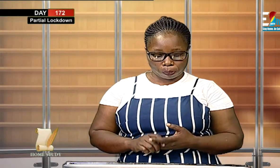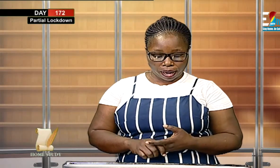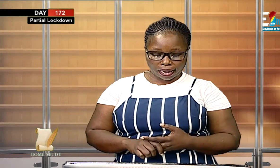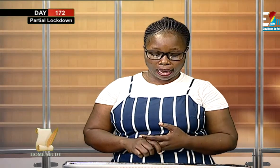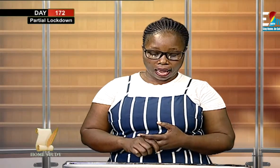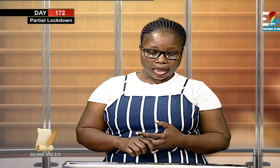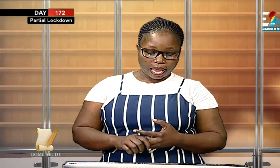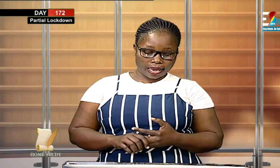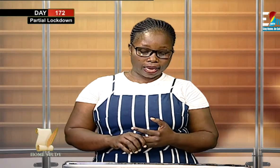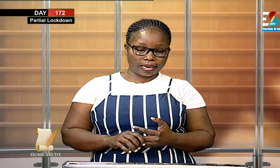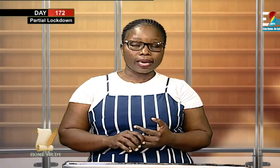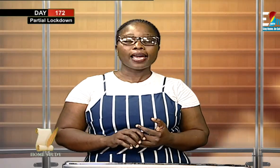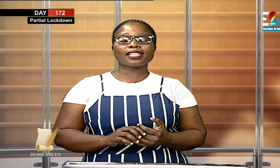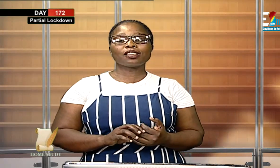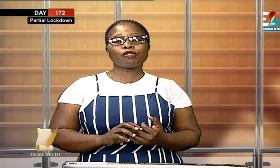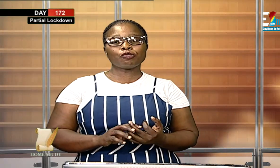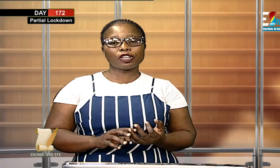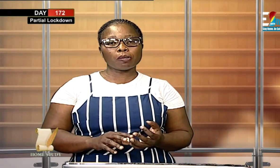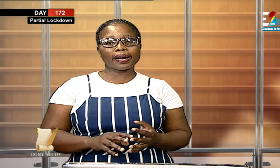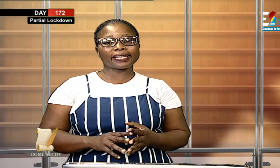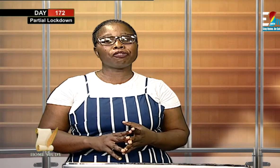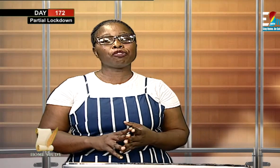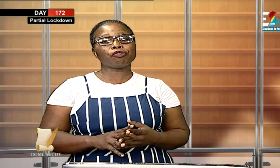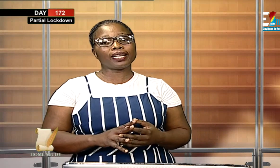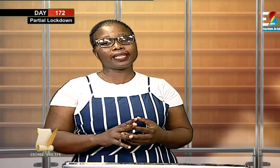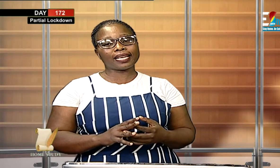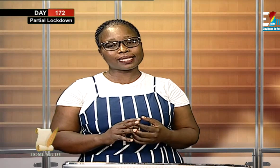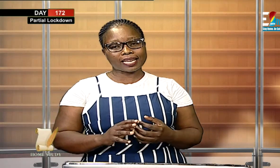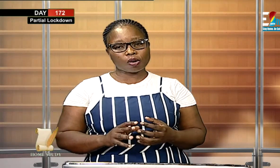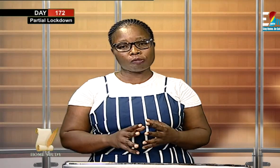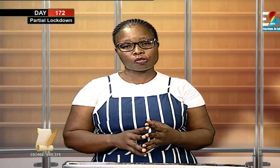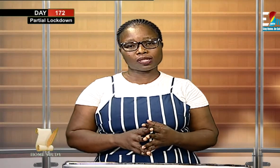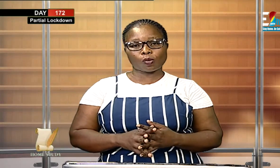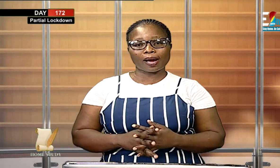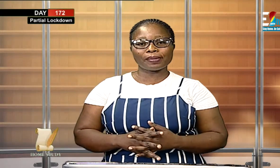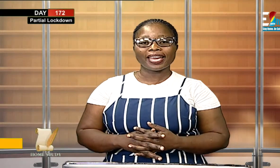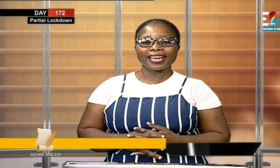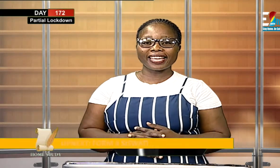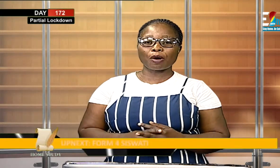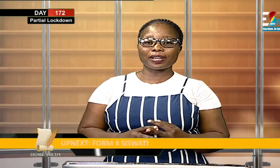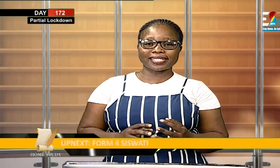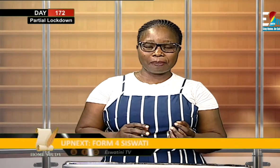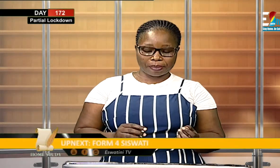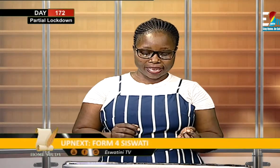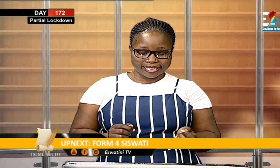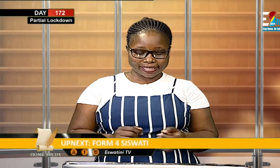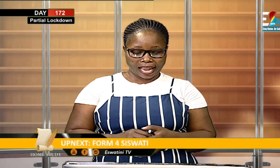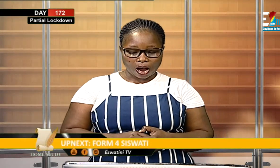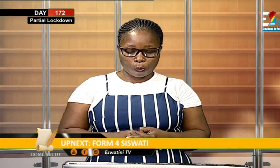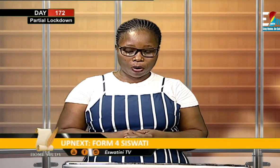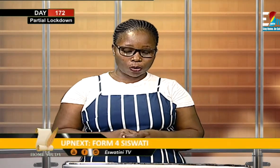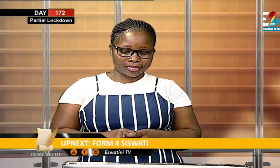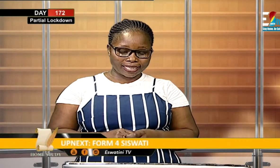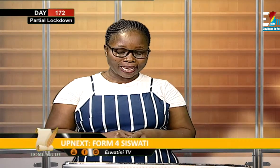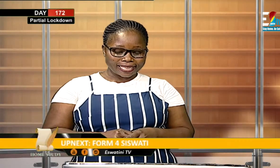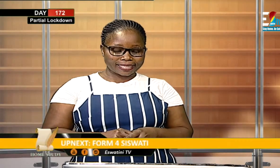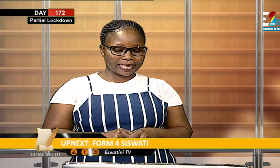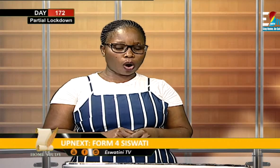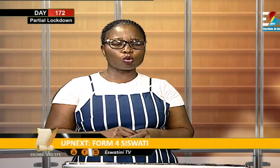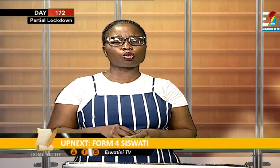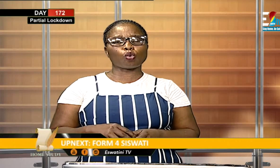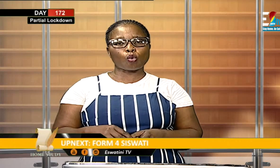netimphawu tekubhala esifundweni noma ke tifundweni letilandzelako mfundzi wami ngiyakwethembisa